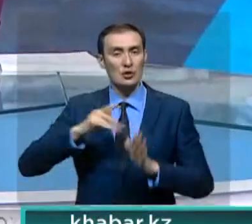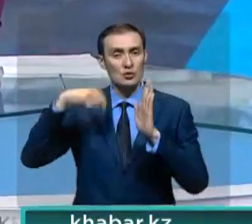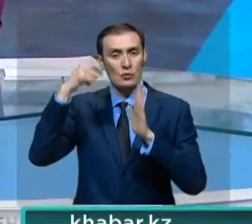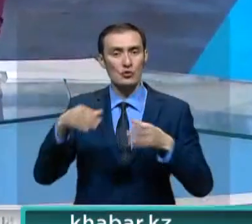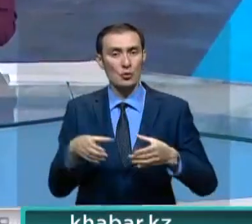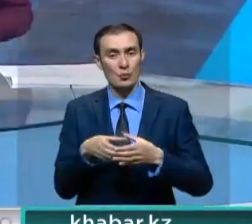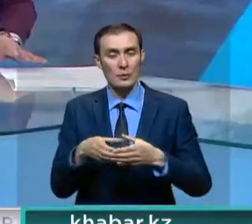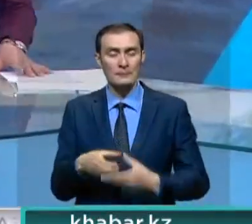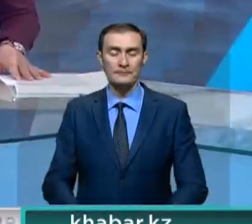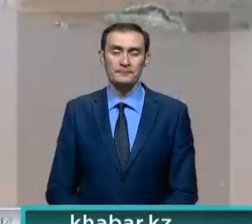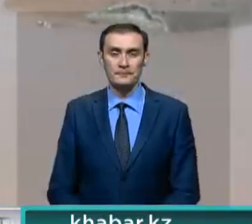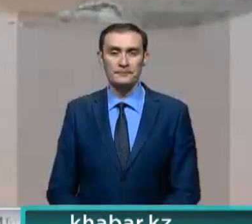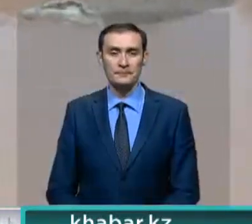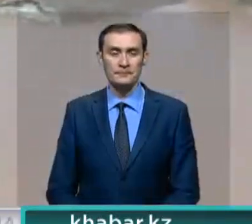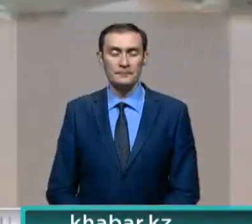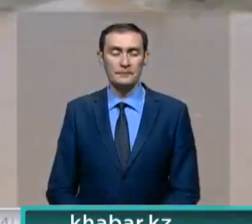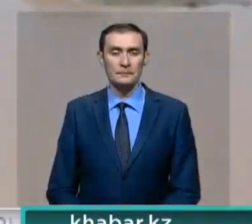Попкова.